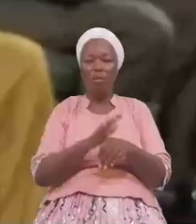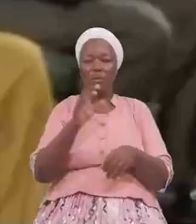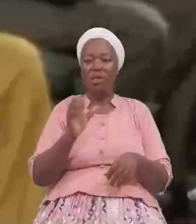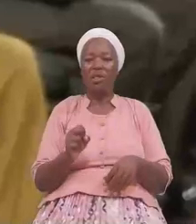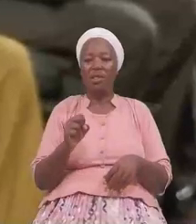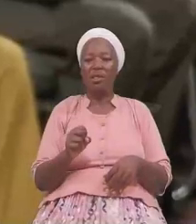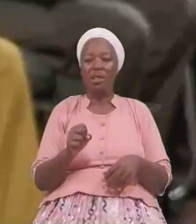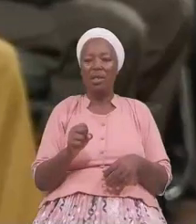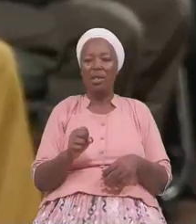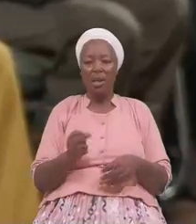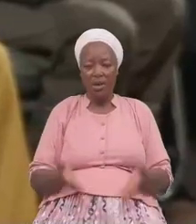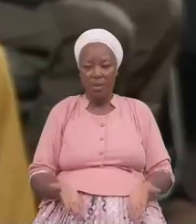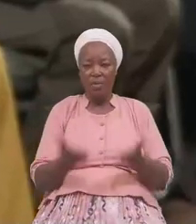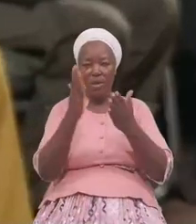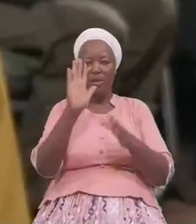Lève cette main.